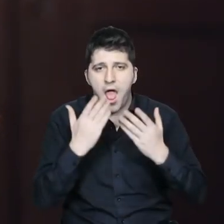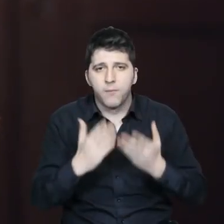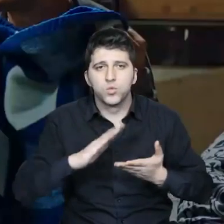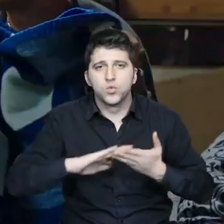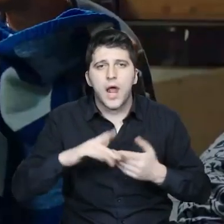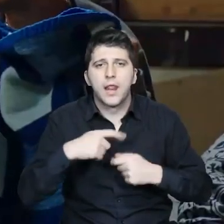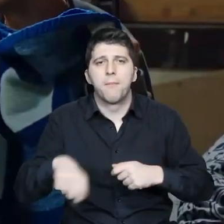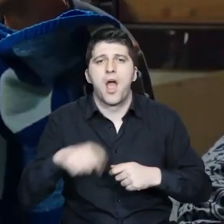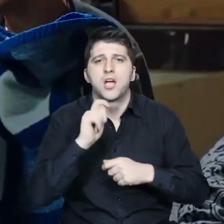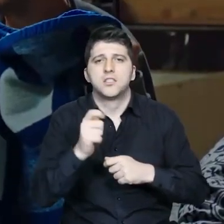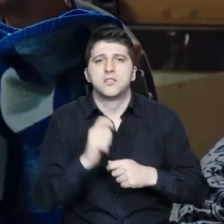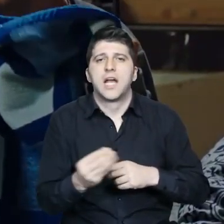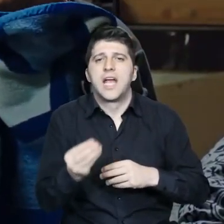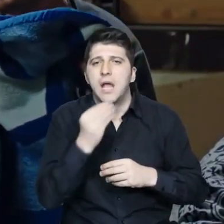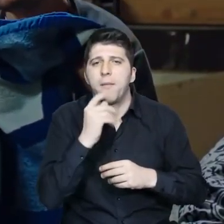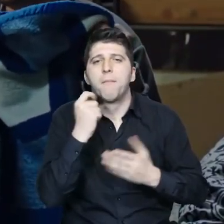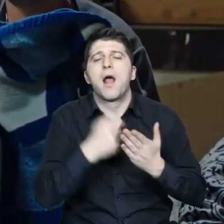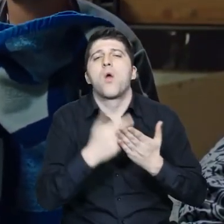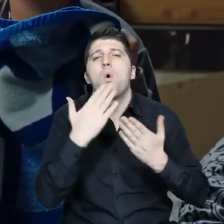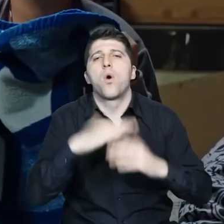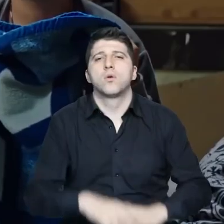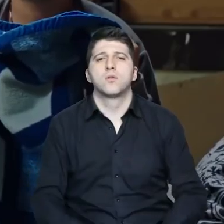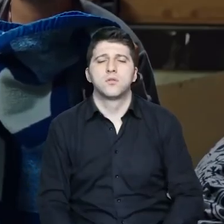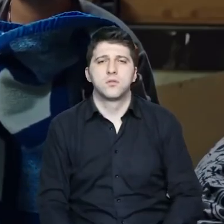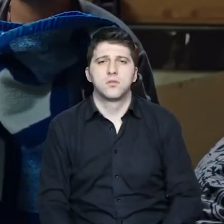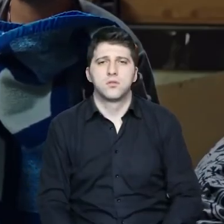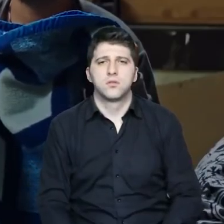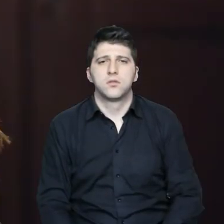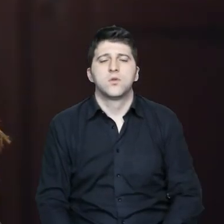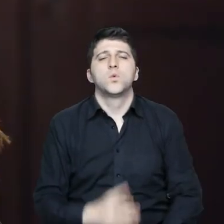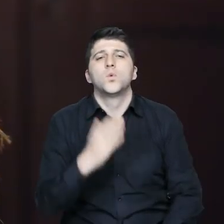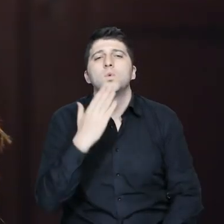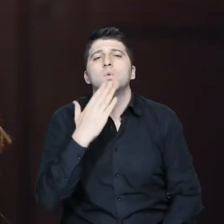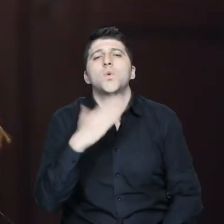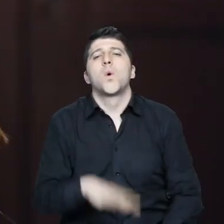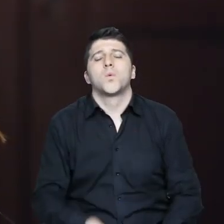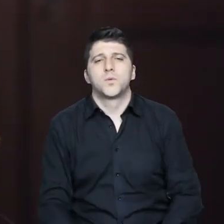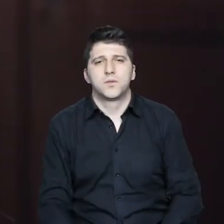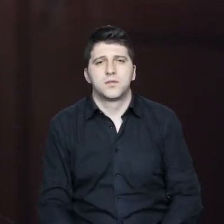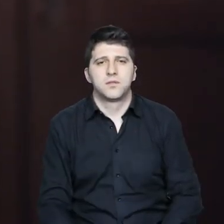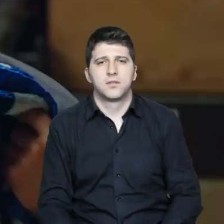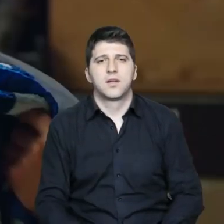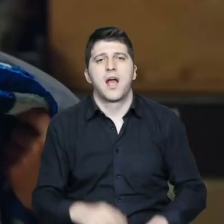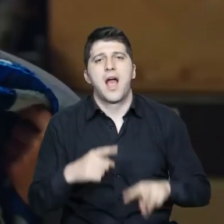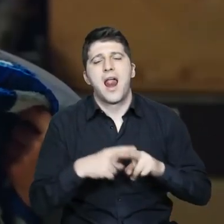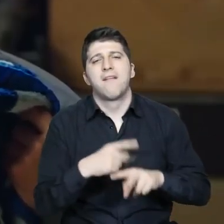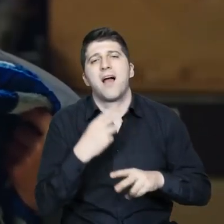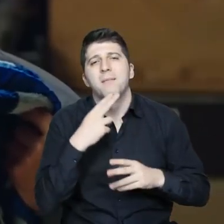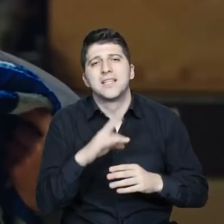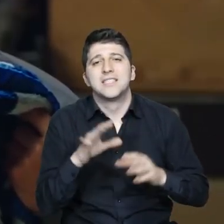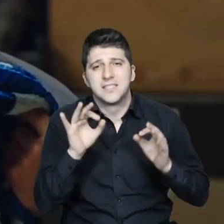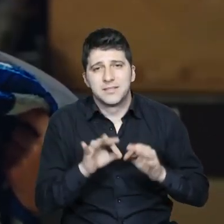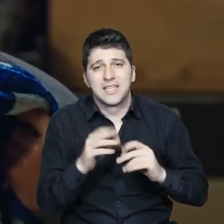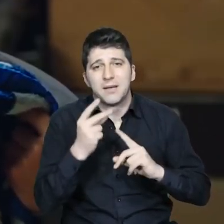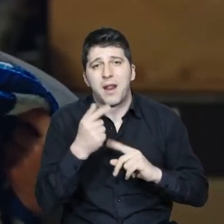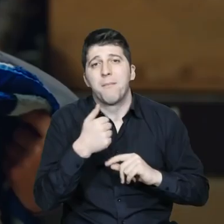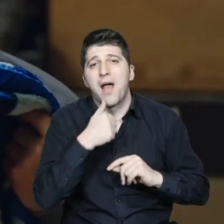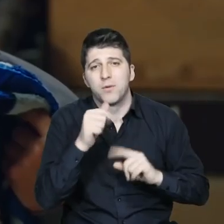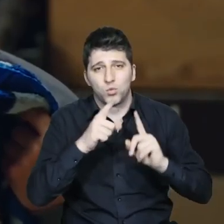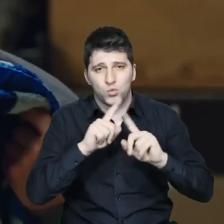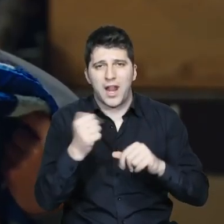düzenli maaşınız. Yemeğe de para vermeyeceksiniz. Yok. Alev Hanım abla, şimdi İbrahim